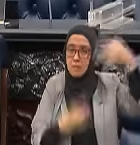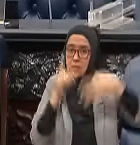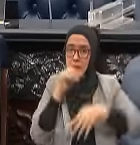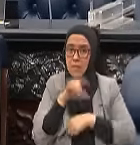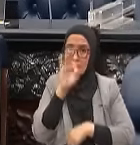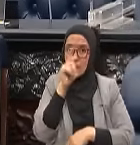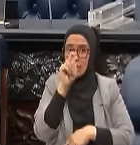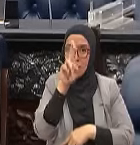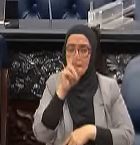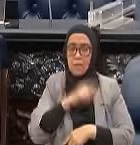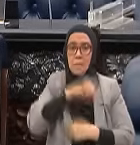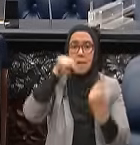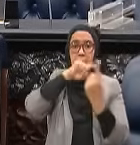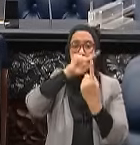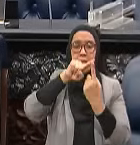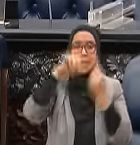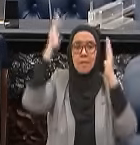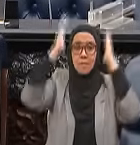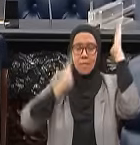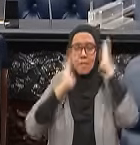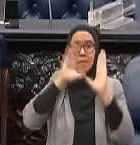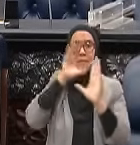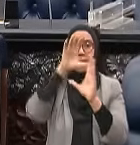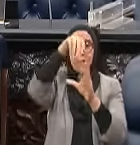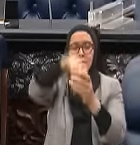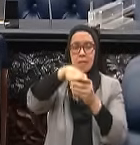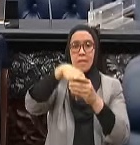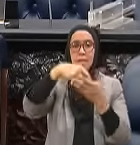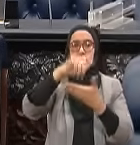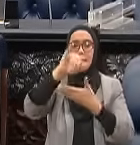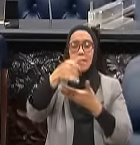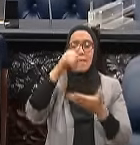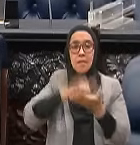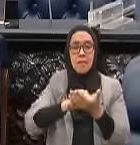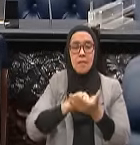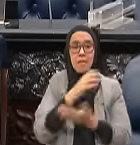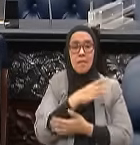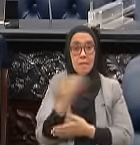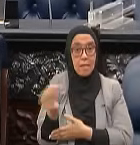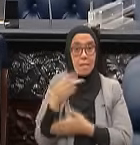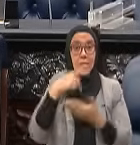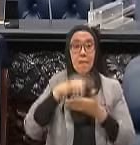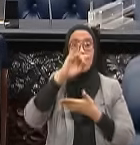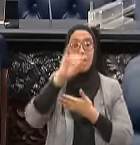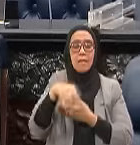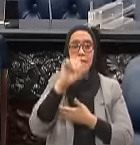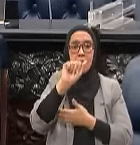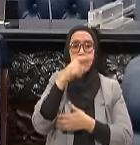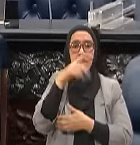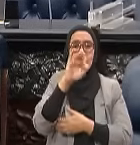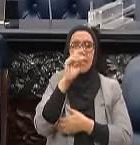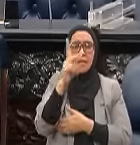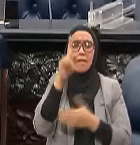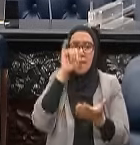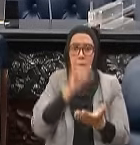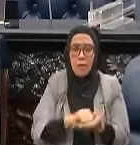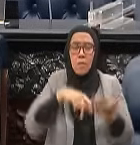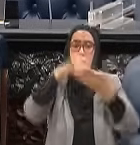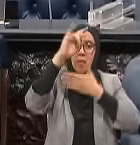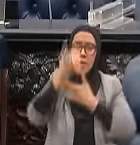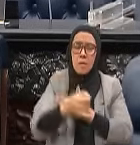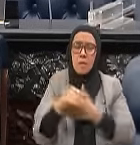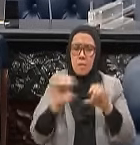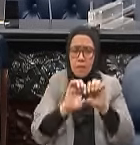belise tidak terlibat dalam proyek tersebut apalagi Project everycord adalah Project pemasangan Cebong yang